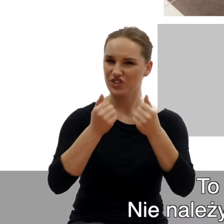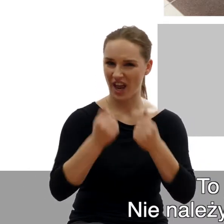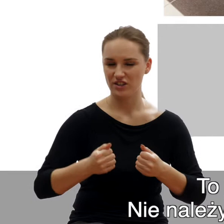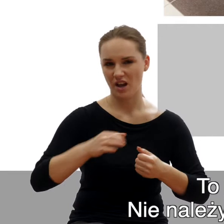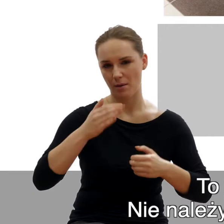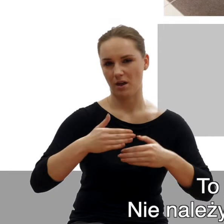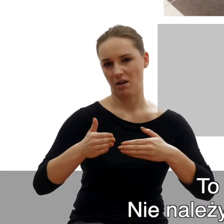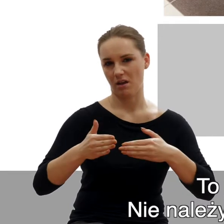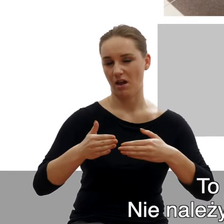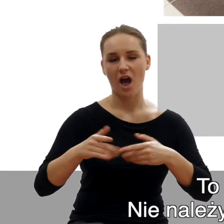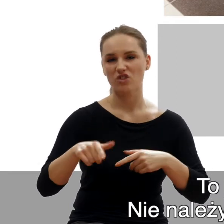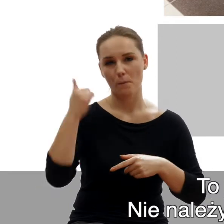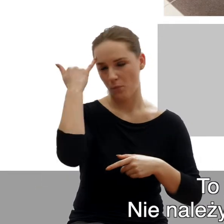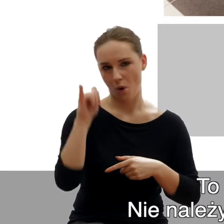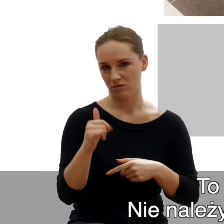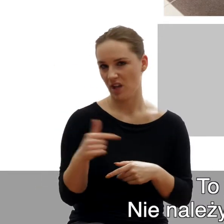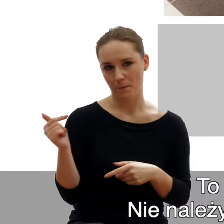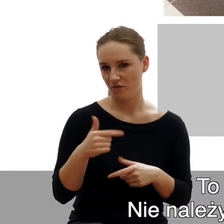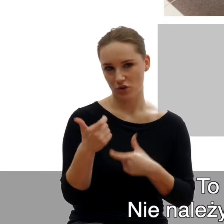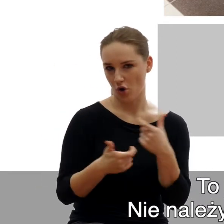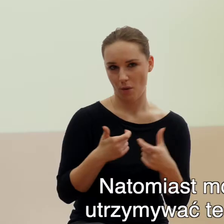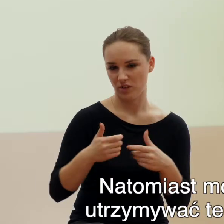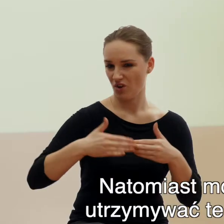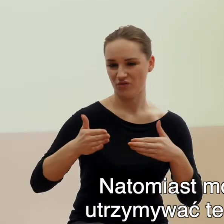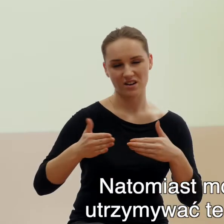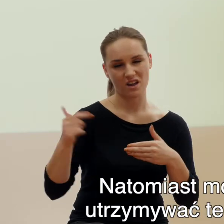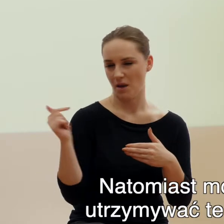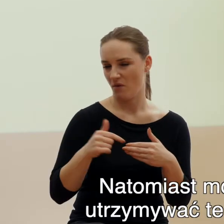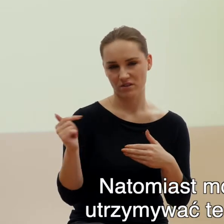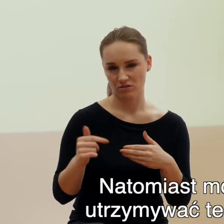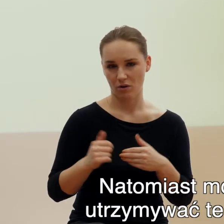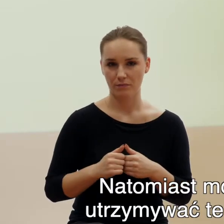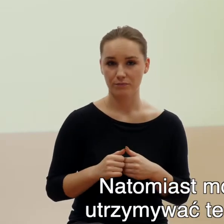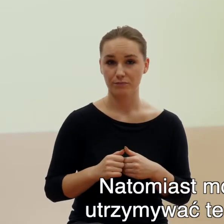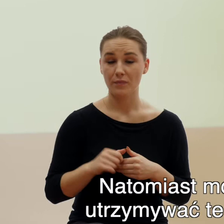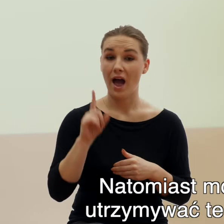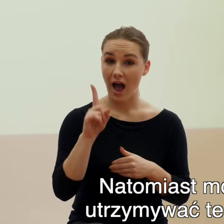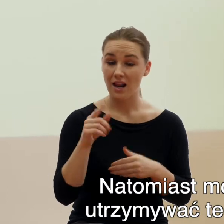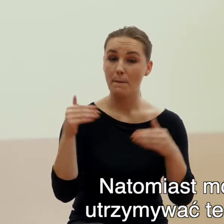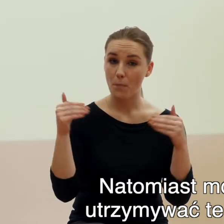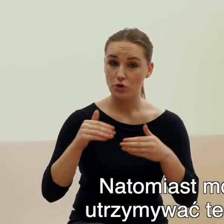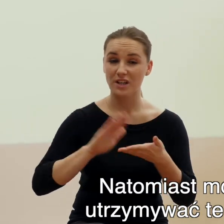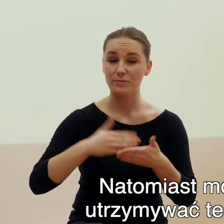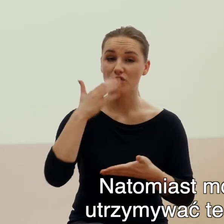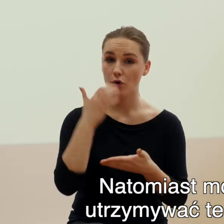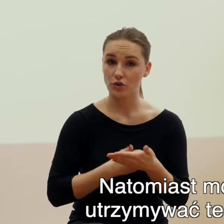Nie należy podpierać tych drzwi, żadnych klinów. Natomiast można wykorzystać urządzenia, które